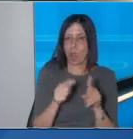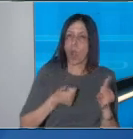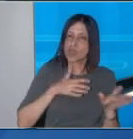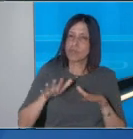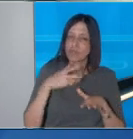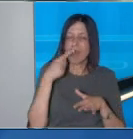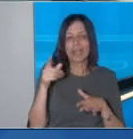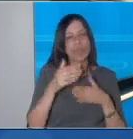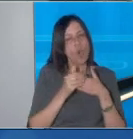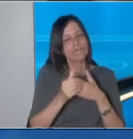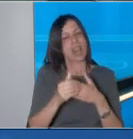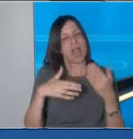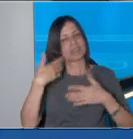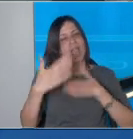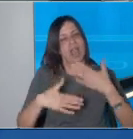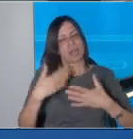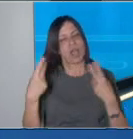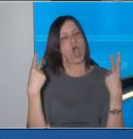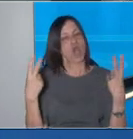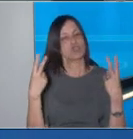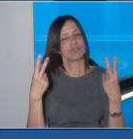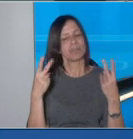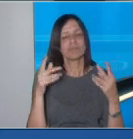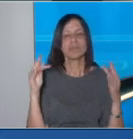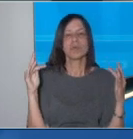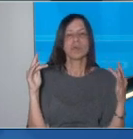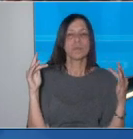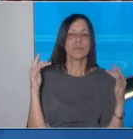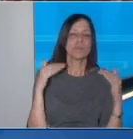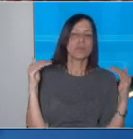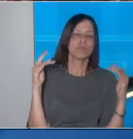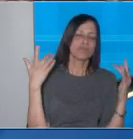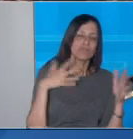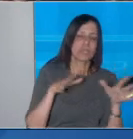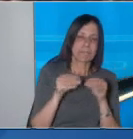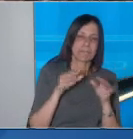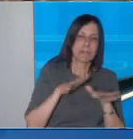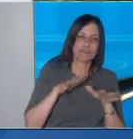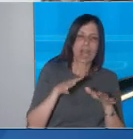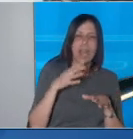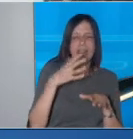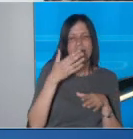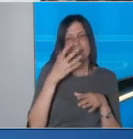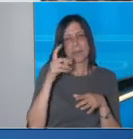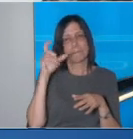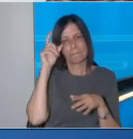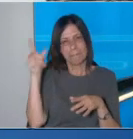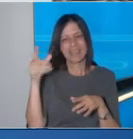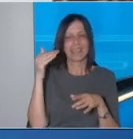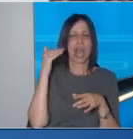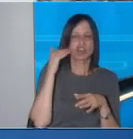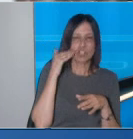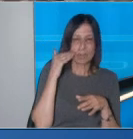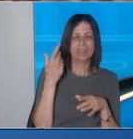אמר, היא הובילה תהליכים חשיבים מאוד, במיוחד מול ממשל ביידן, מול ארצות הברית, גם בנושא האיראני, הייתה אחת